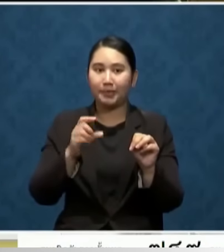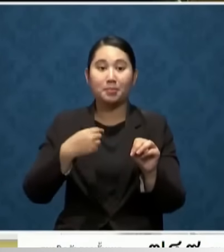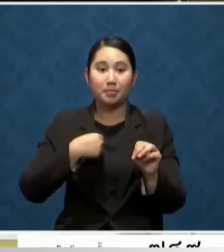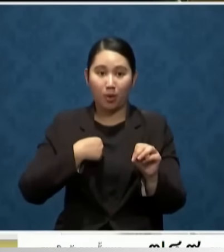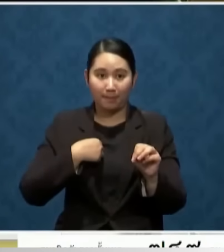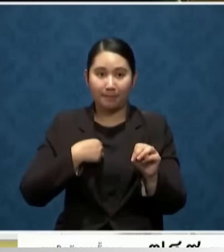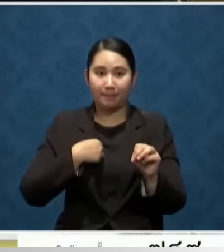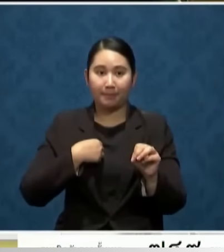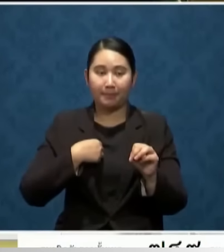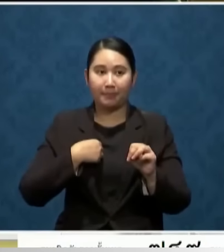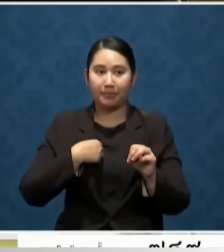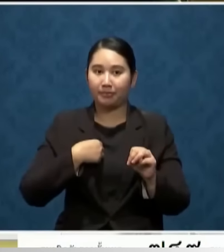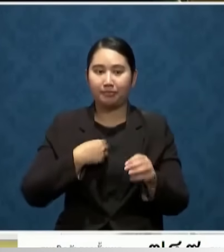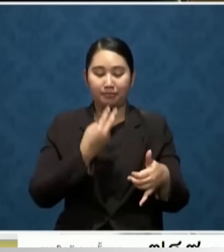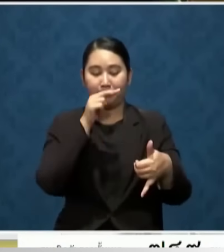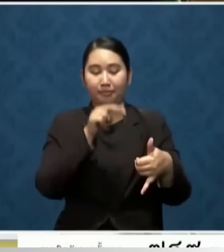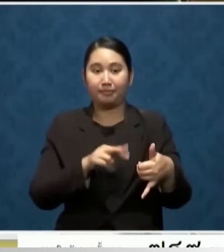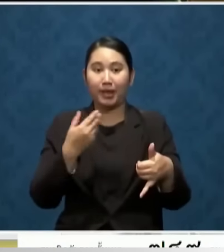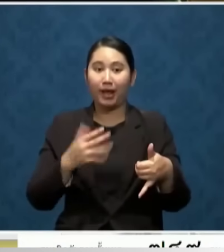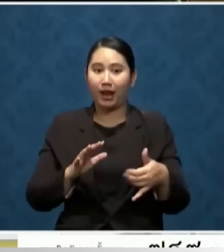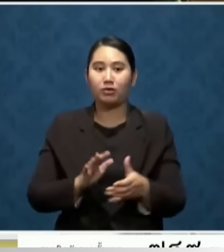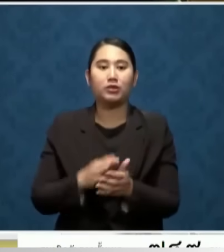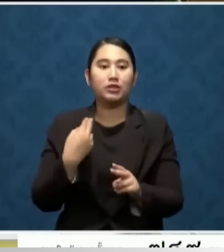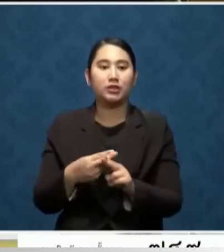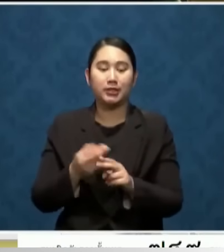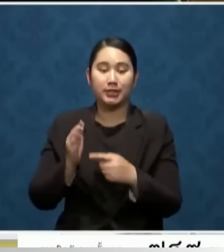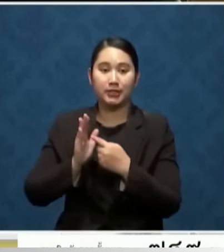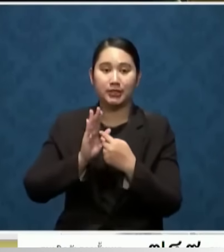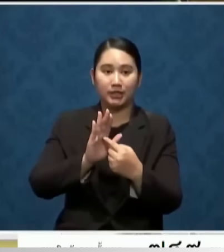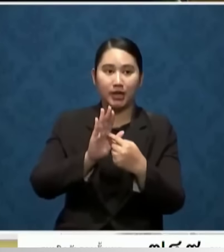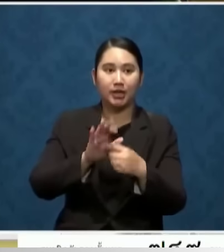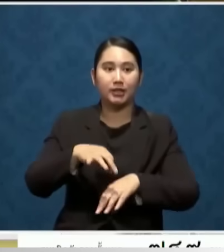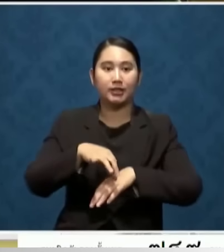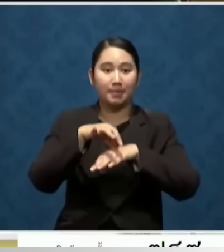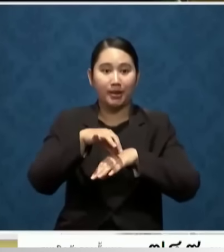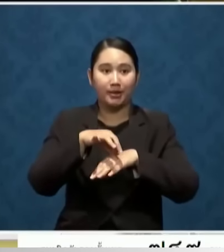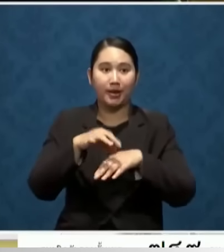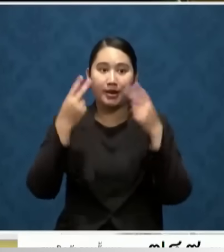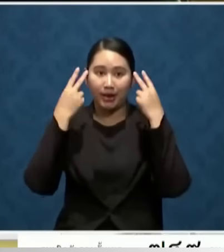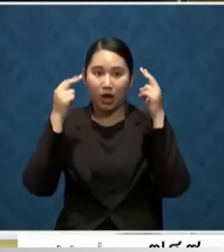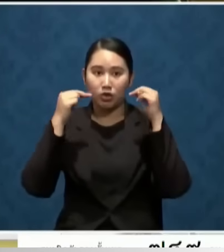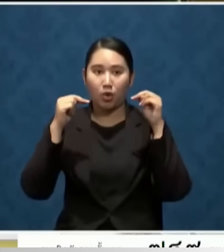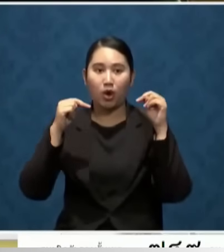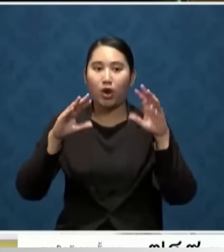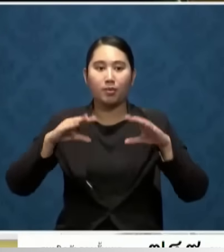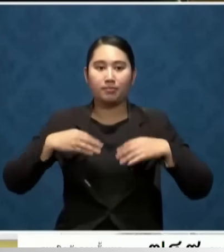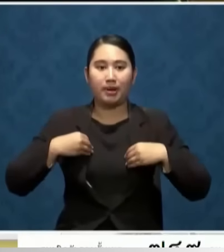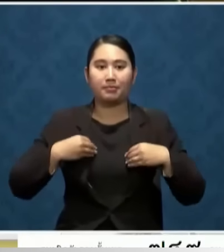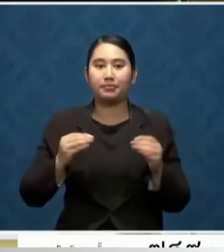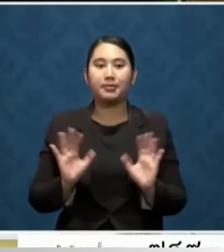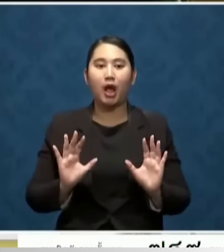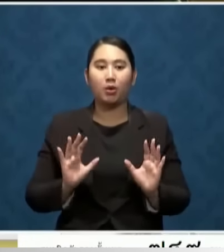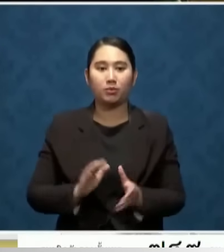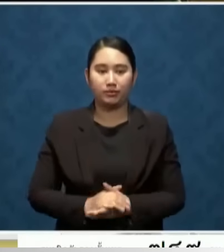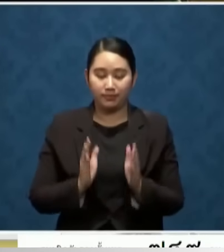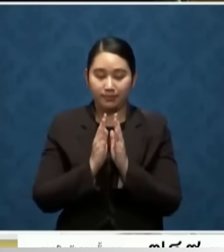จเป็นบุคคลที่จะได้รับการเสนอชื่อเพื่อให้รัฐสภาโหวตให้ความเห็นชอบได้แต่อย่างใด